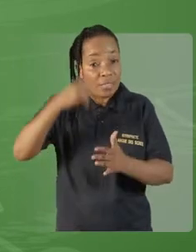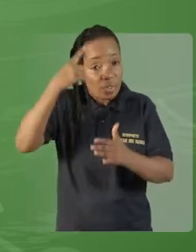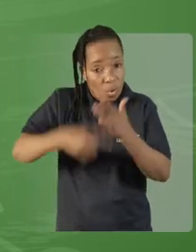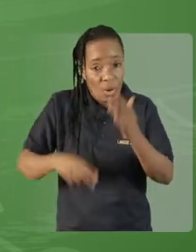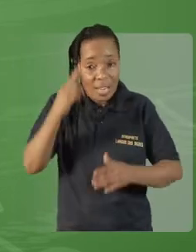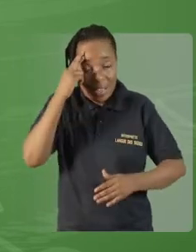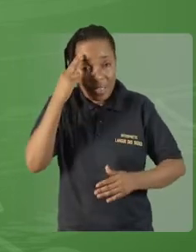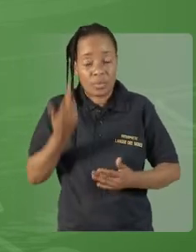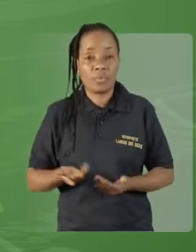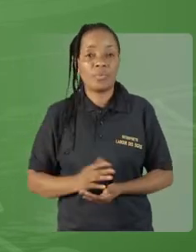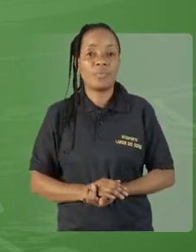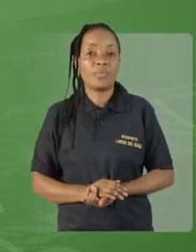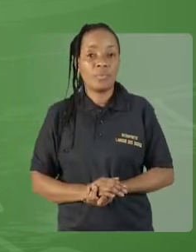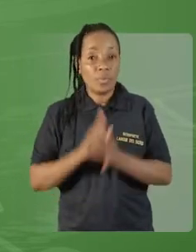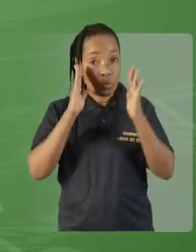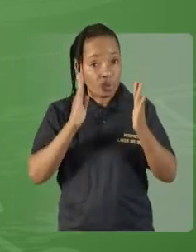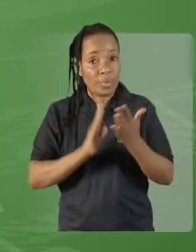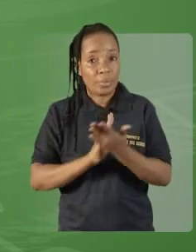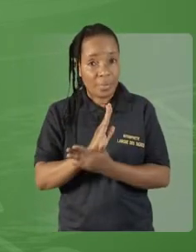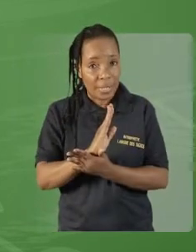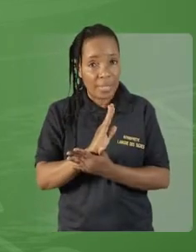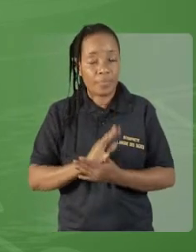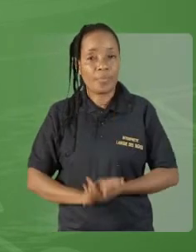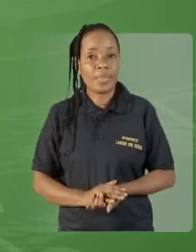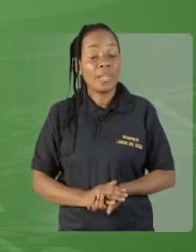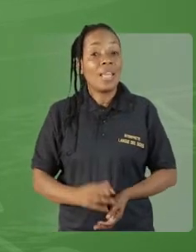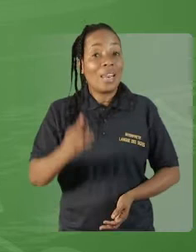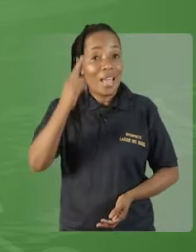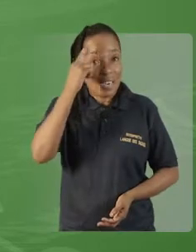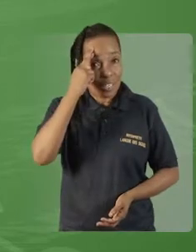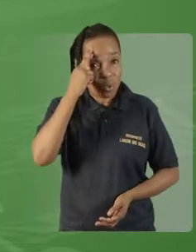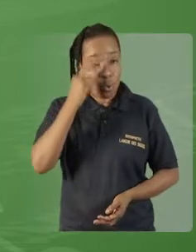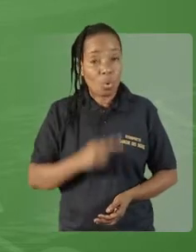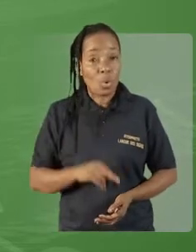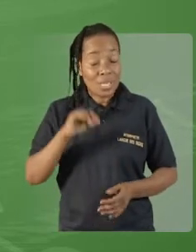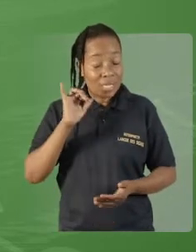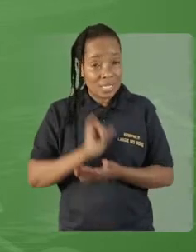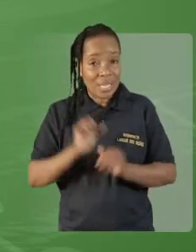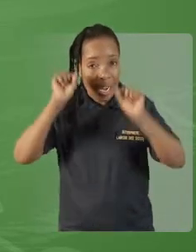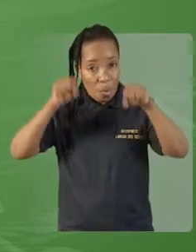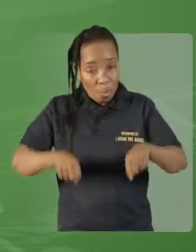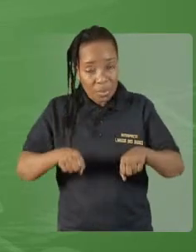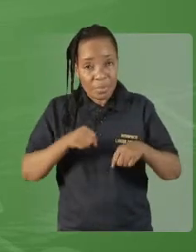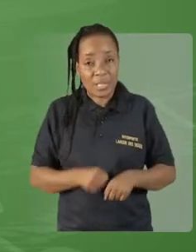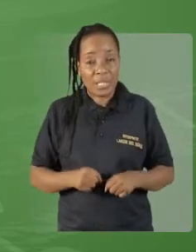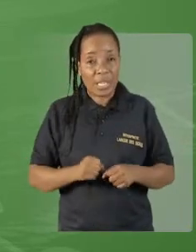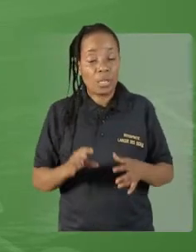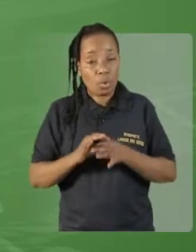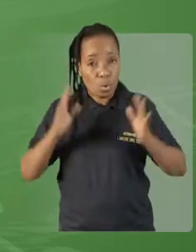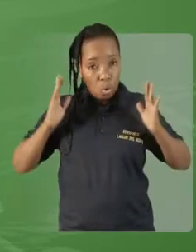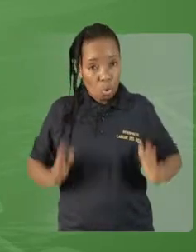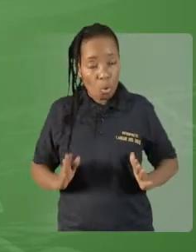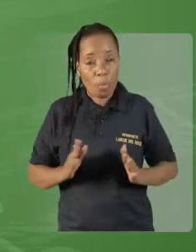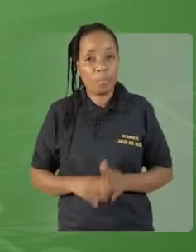savoir que la raison est la faculté humaine qui permet de connaître,